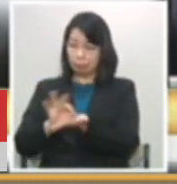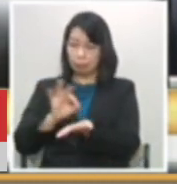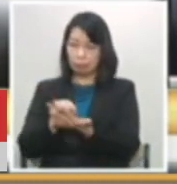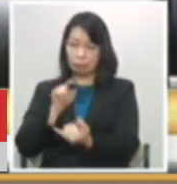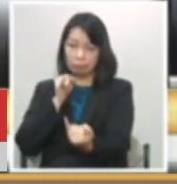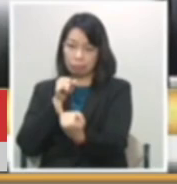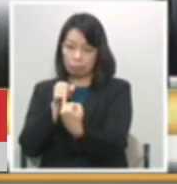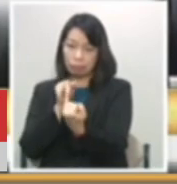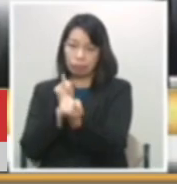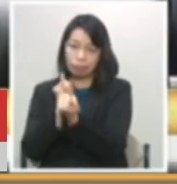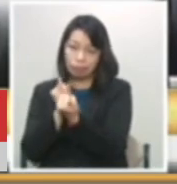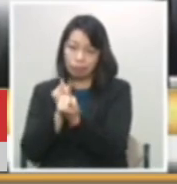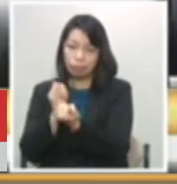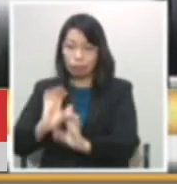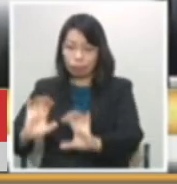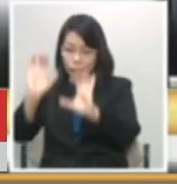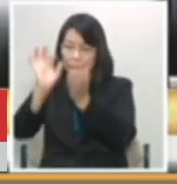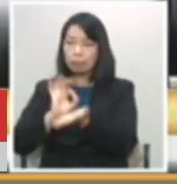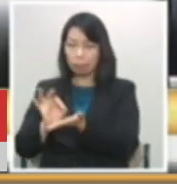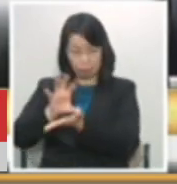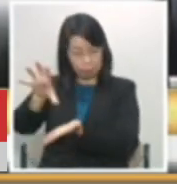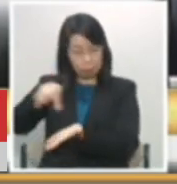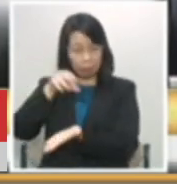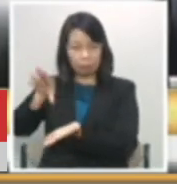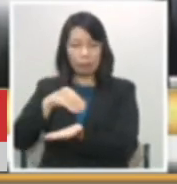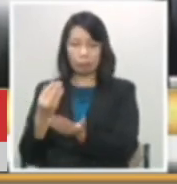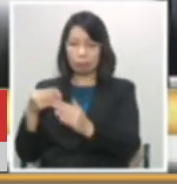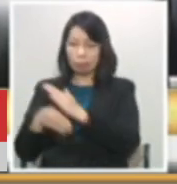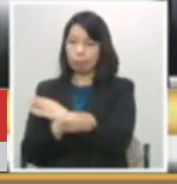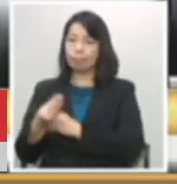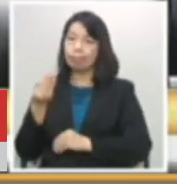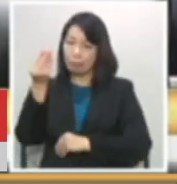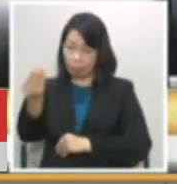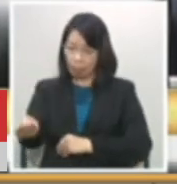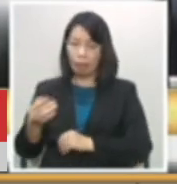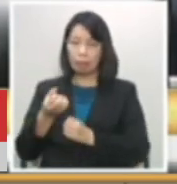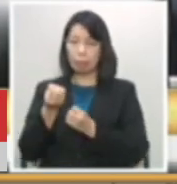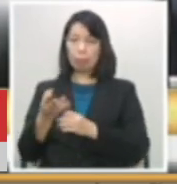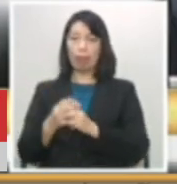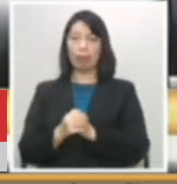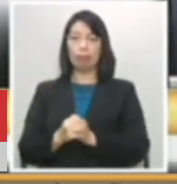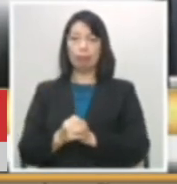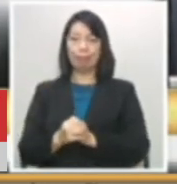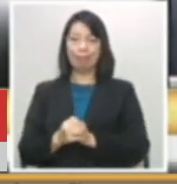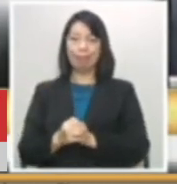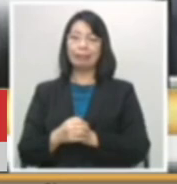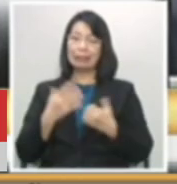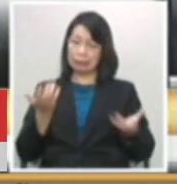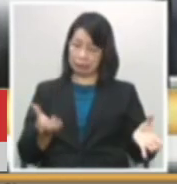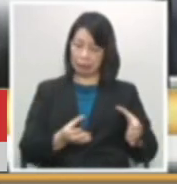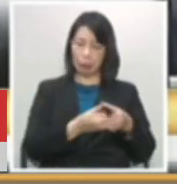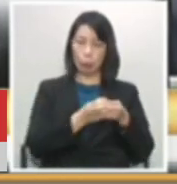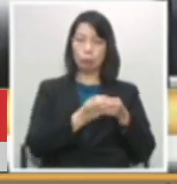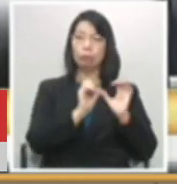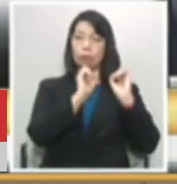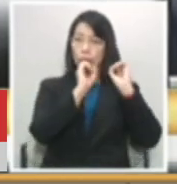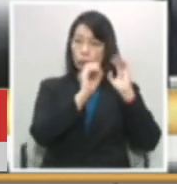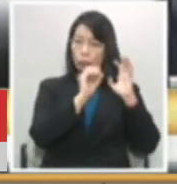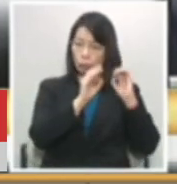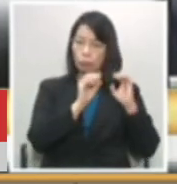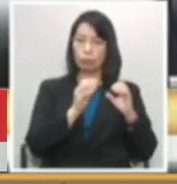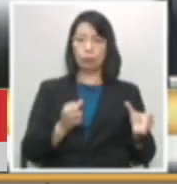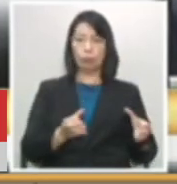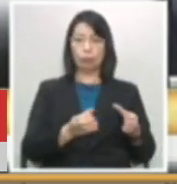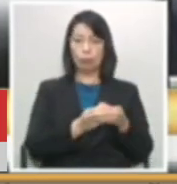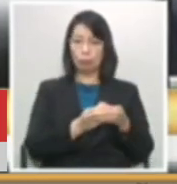ค่ะข้อมูลที่ฉันได้รับนี้โดยตรงจากคณะครูรวมถึงผู้ที่รู้สึกอึด